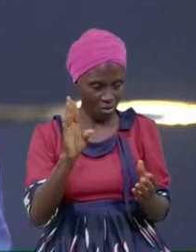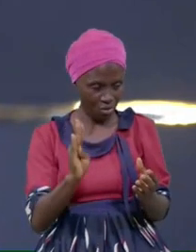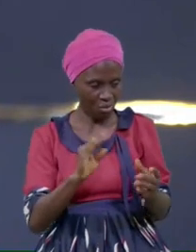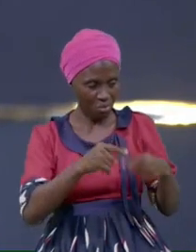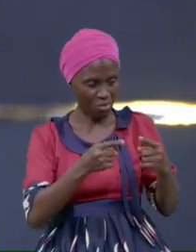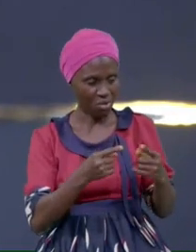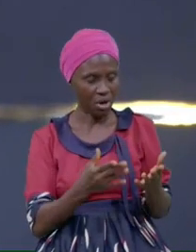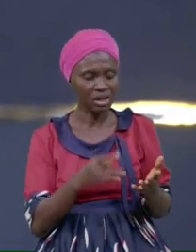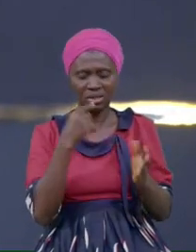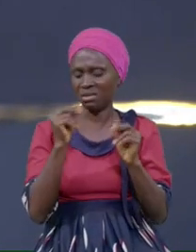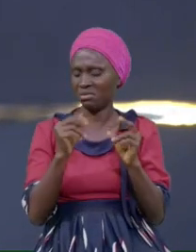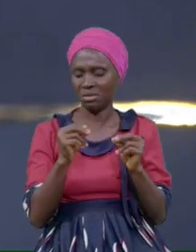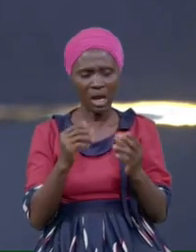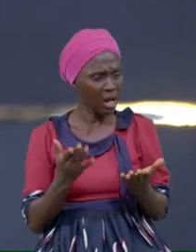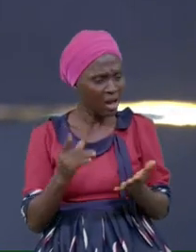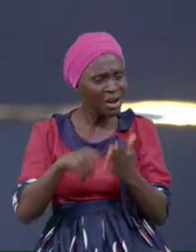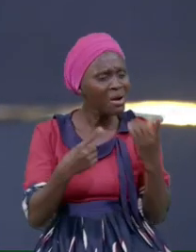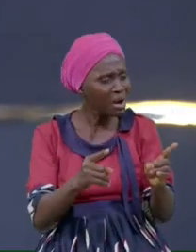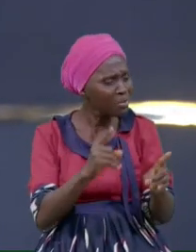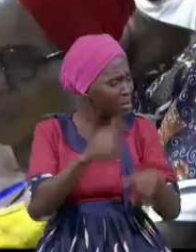Le salut est venu dans mon cœur.